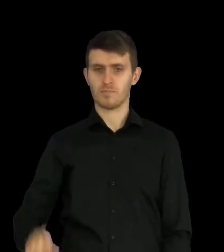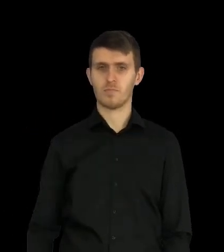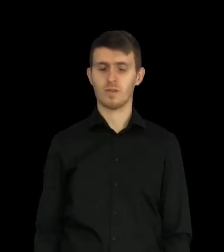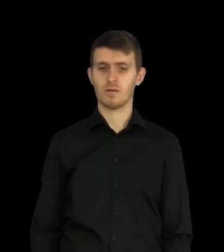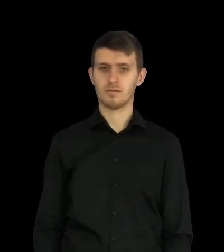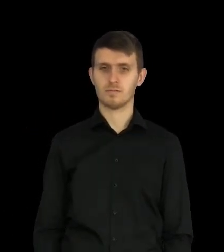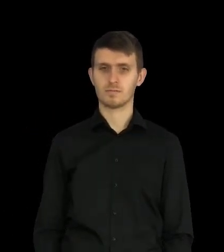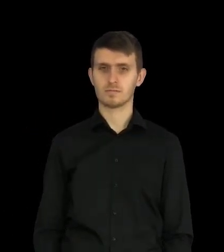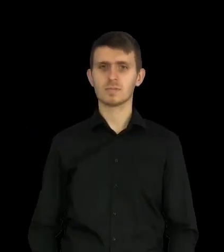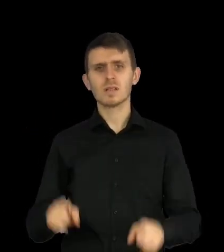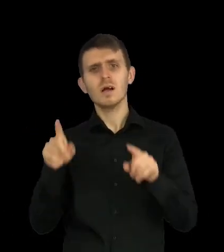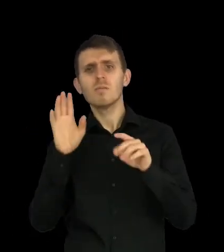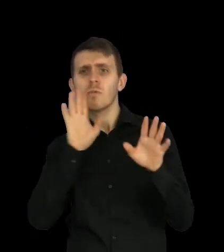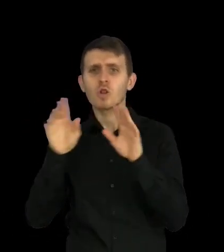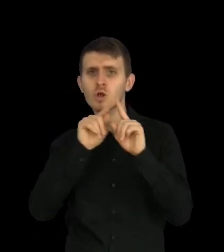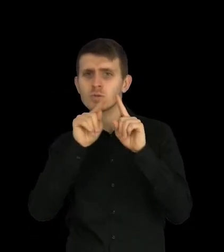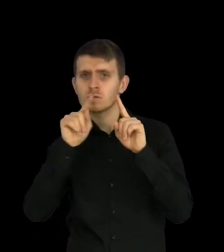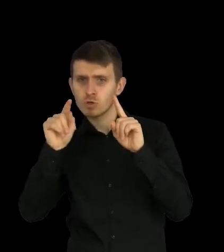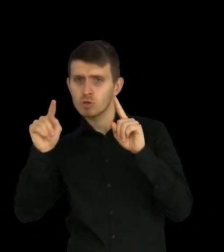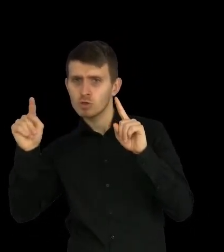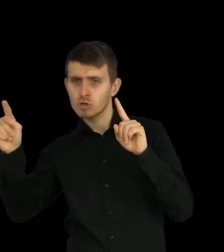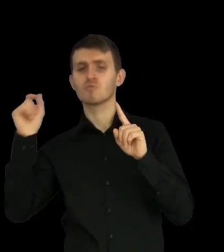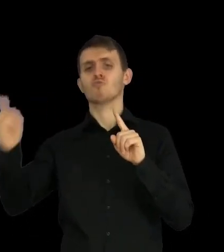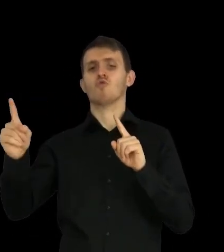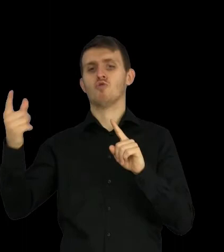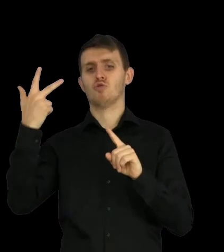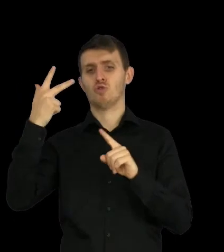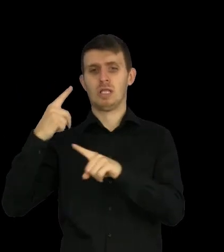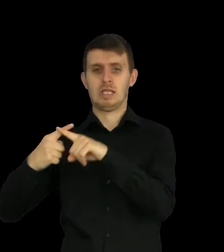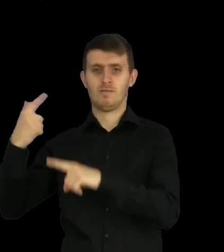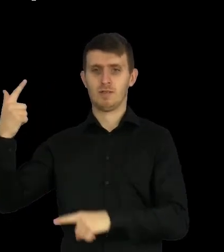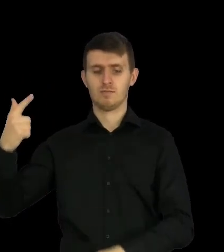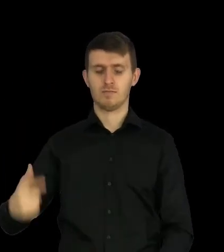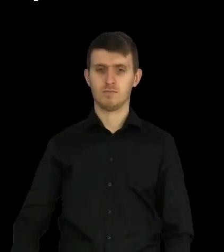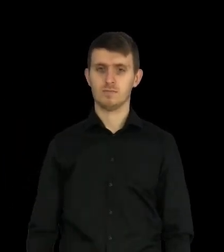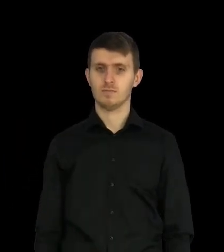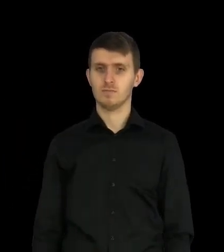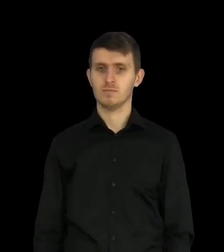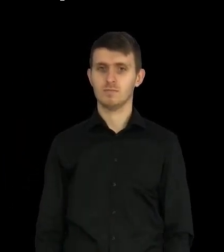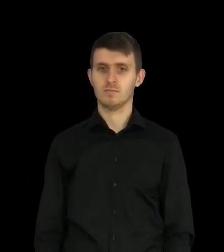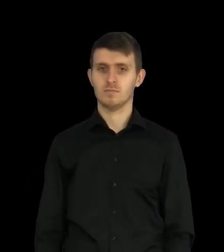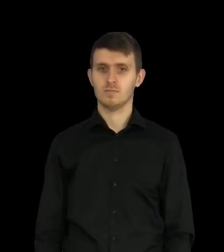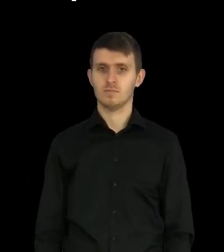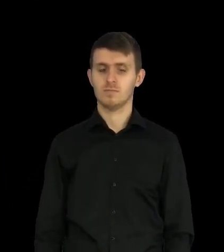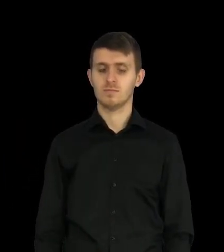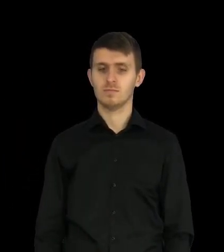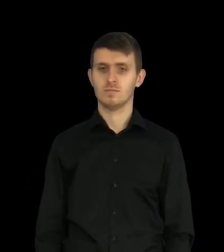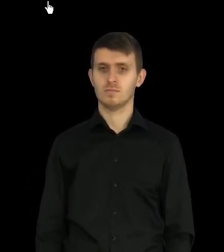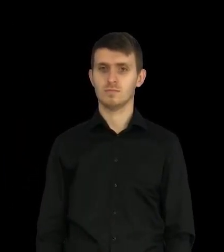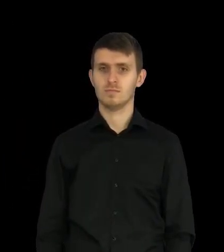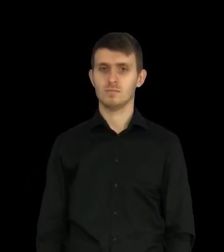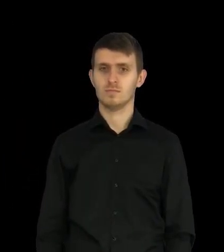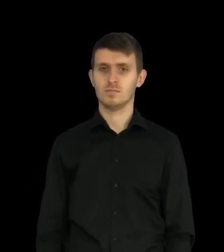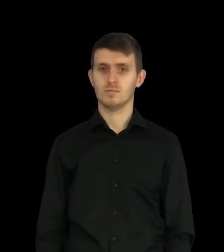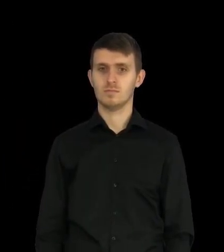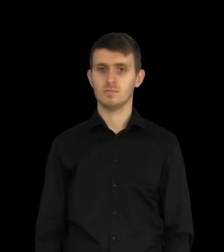Czy są inne? Tak, tu jest 3X kwadrat. Zatem plus 3X